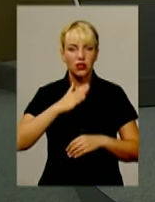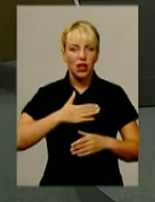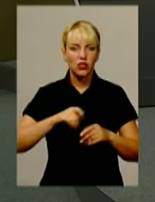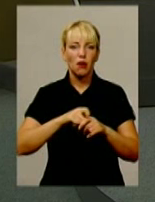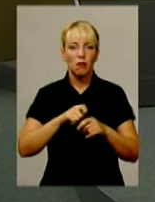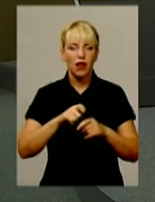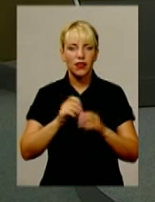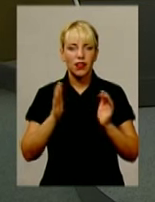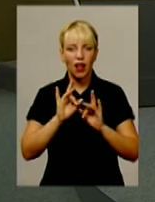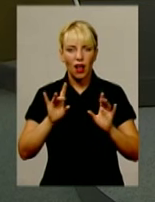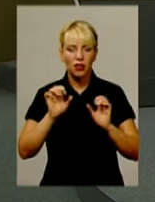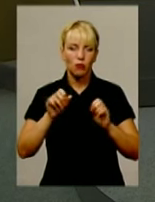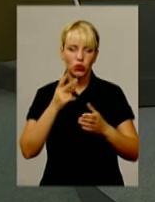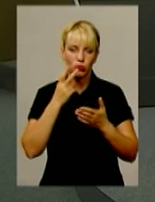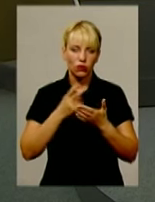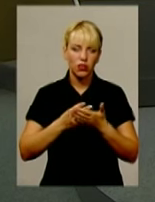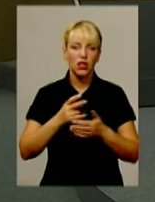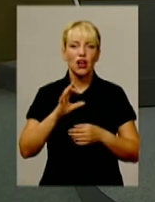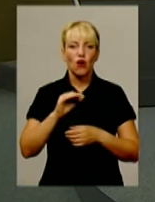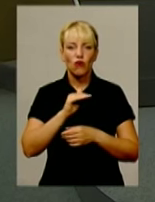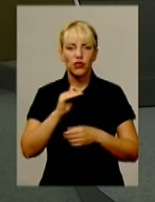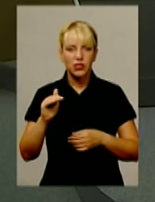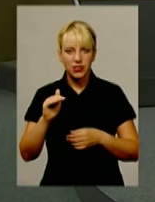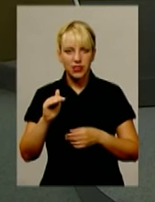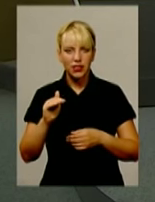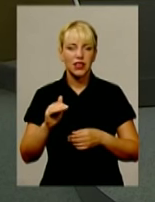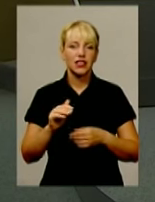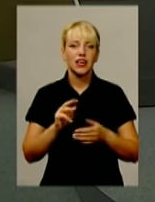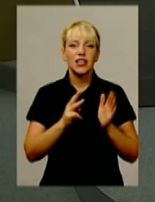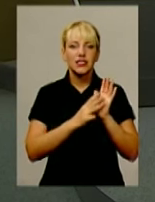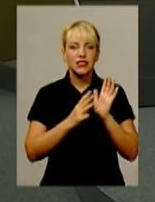матеріали можна переглянути на нашому офіційному сайті за адресою